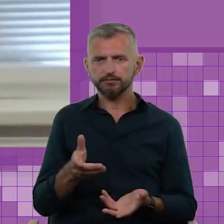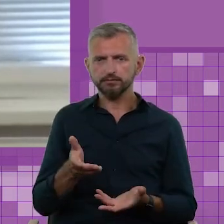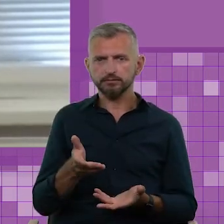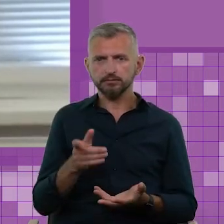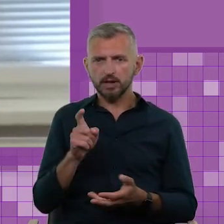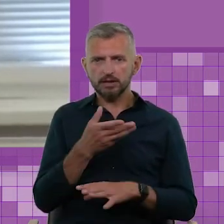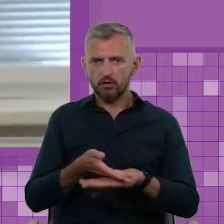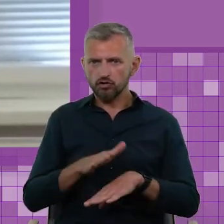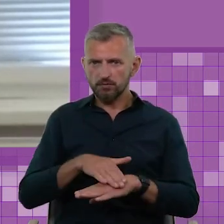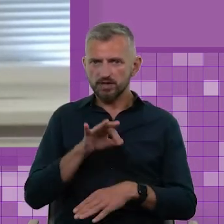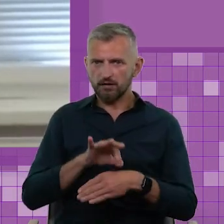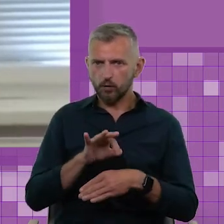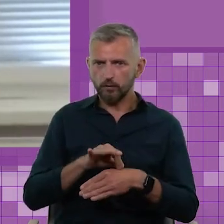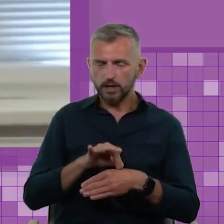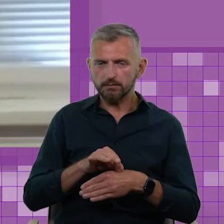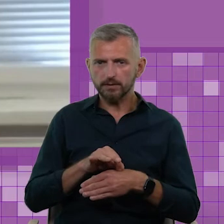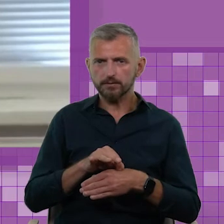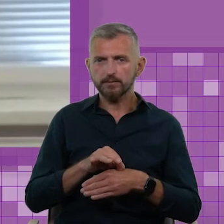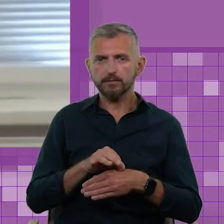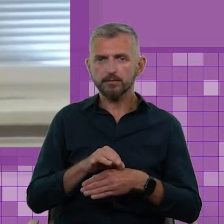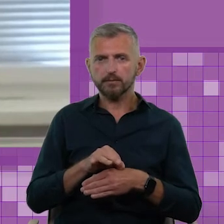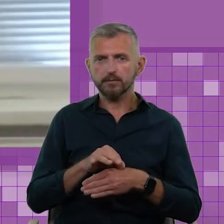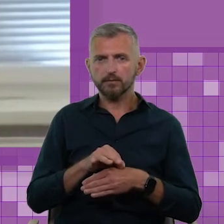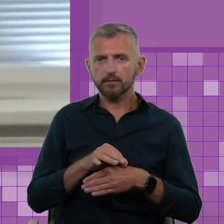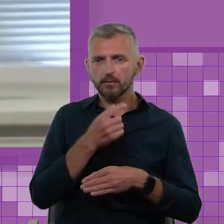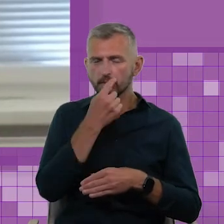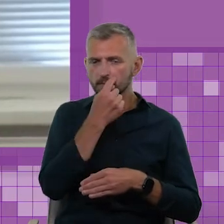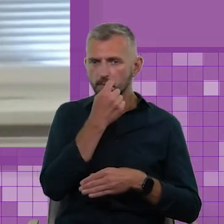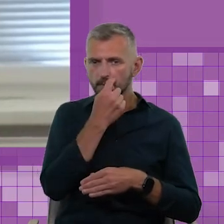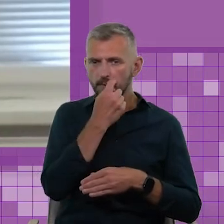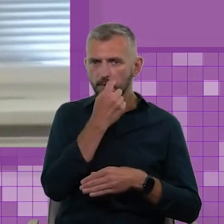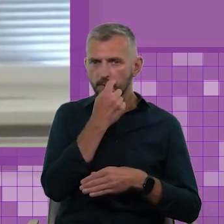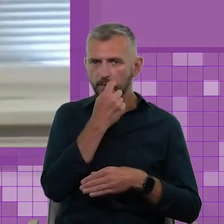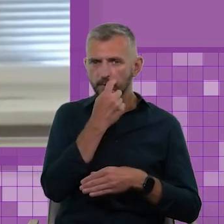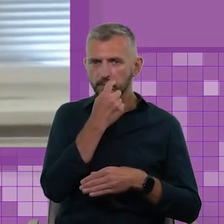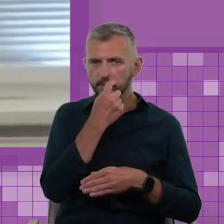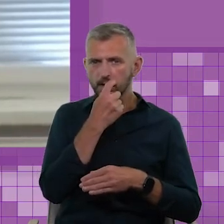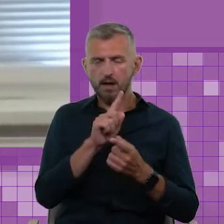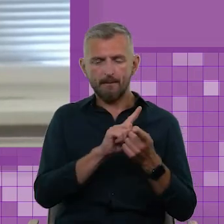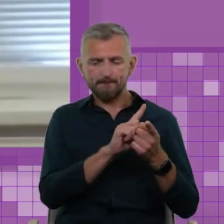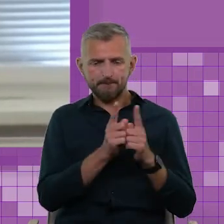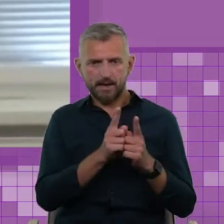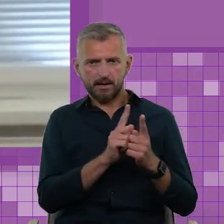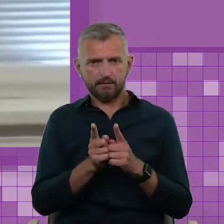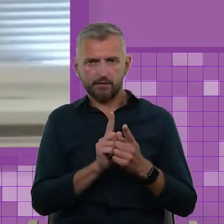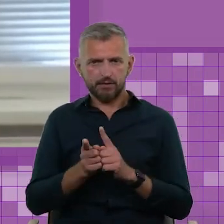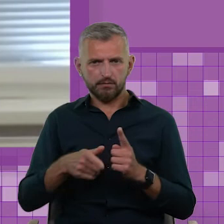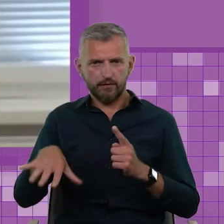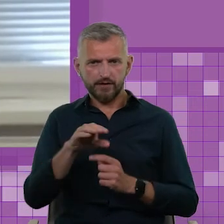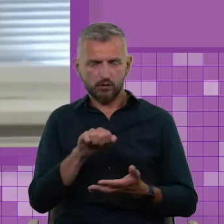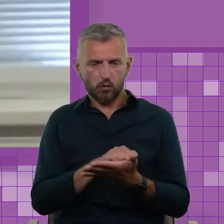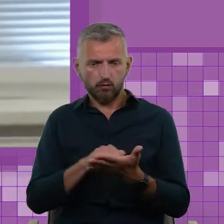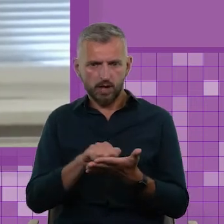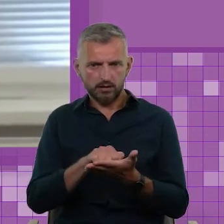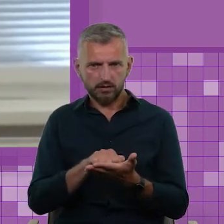з тяжкими захворюваннями, переводимо також всі документи, які необхідні людині, щоб